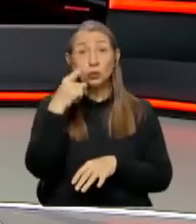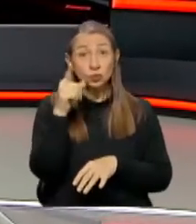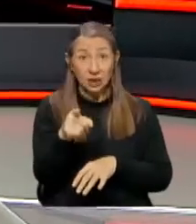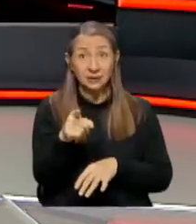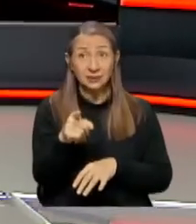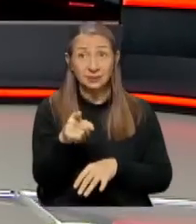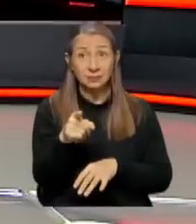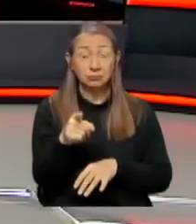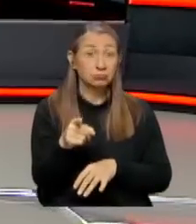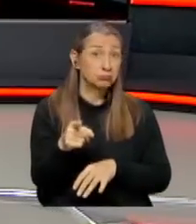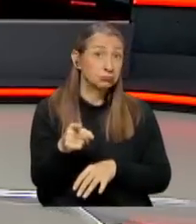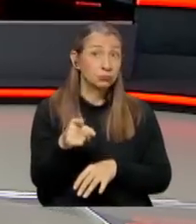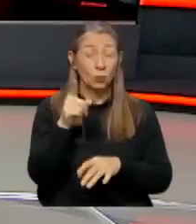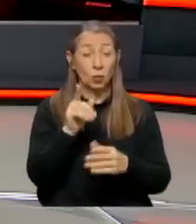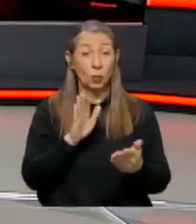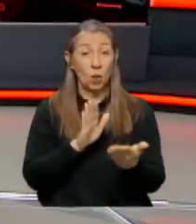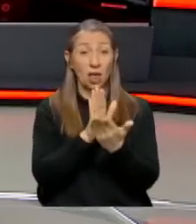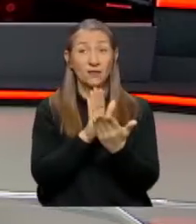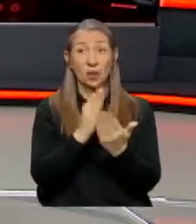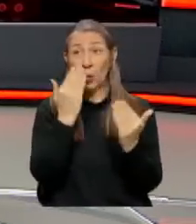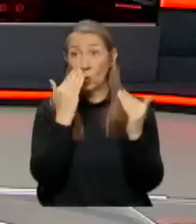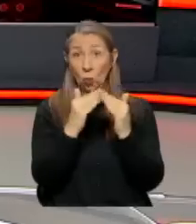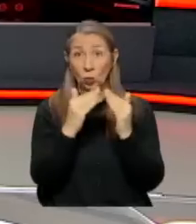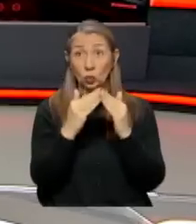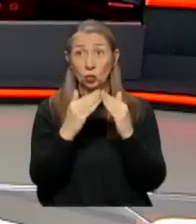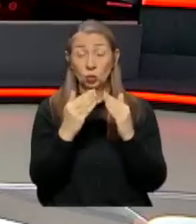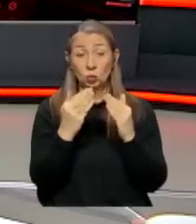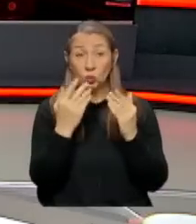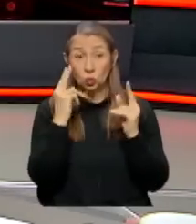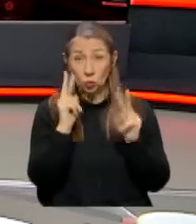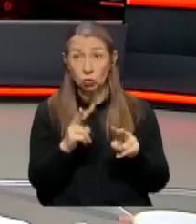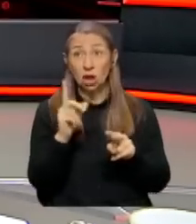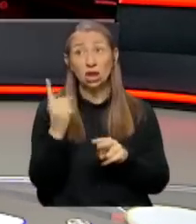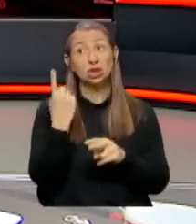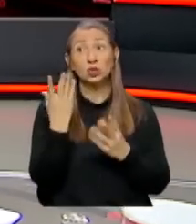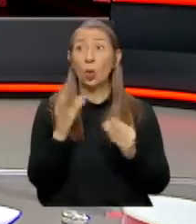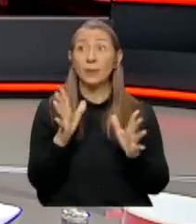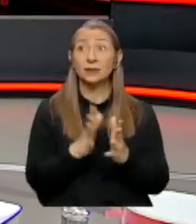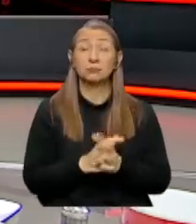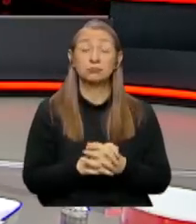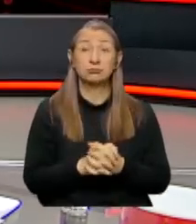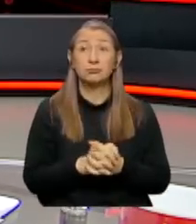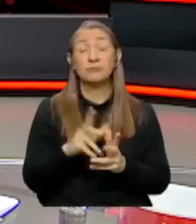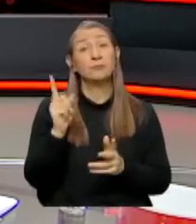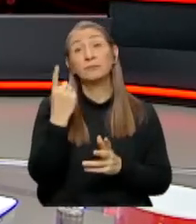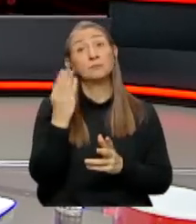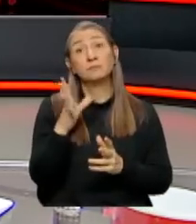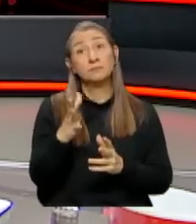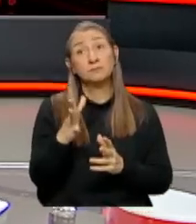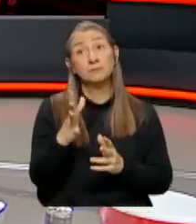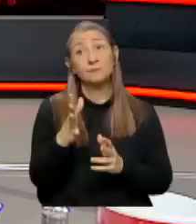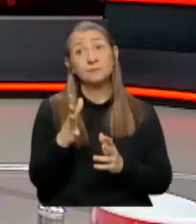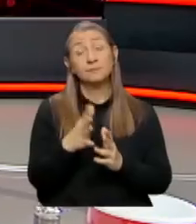Dolayısıyla bu muhalefete uygun bulunursa muhalefet tarafından da ilginç olabilir yani. İlginç olabilir.